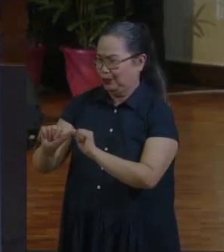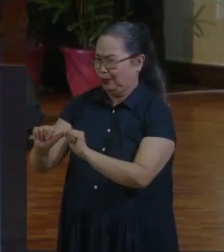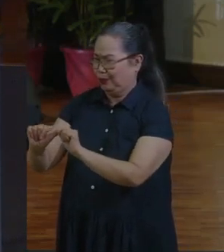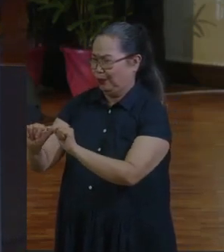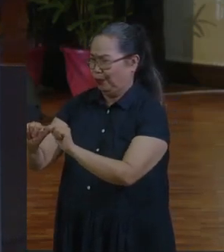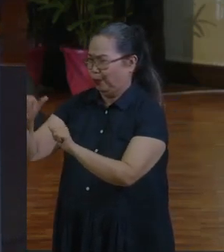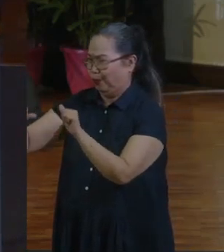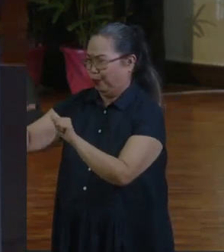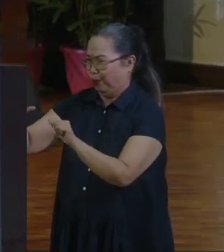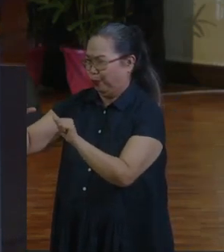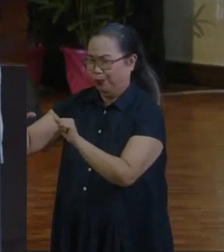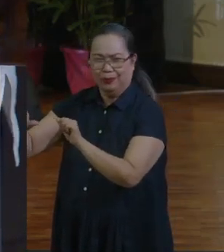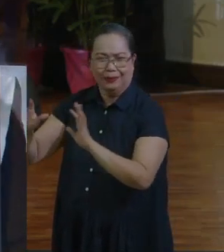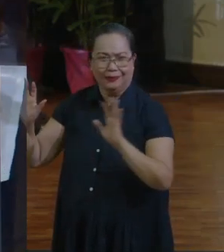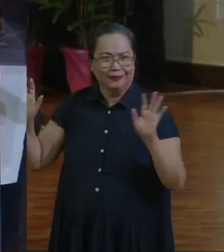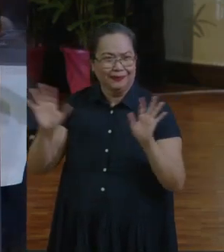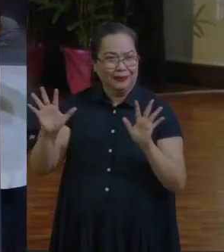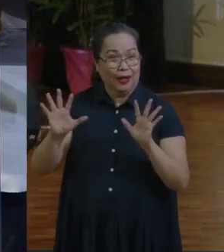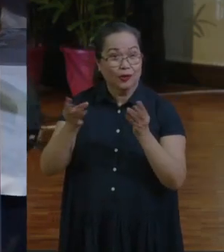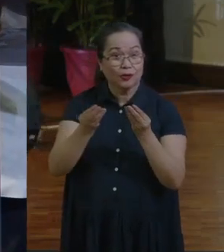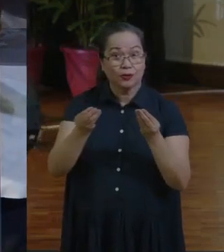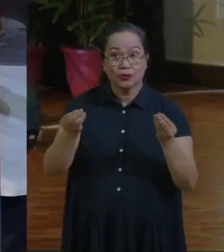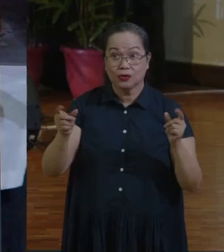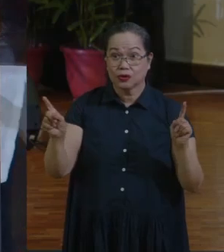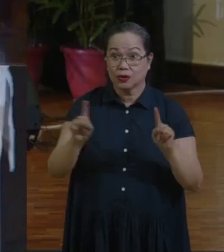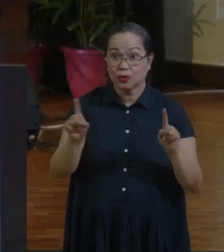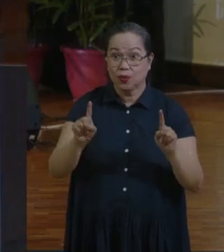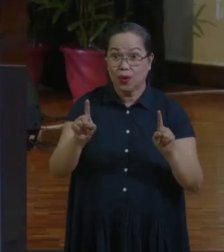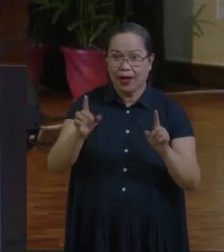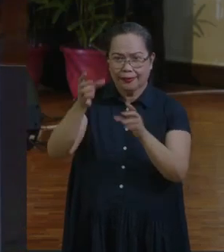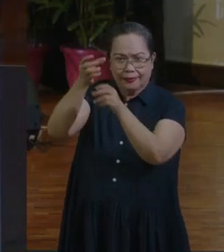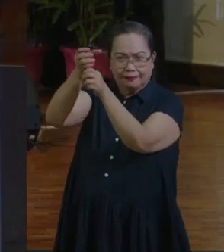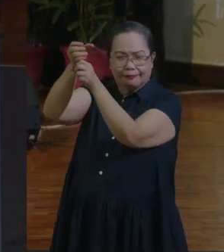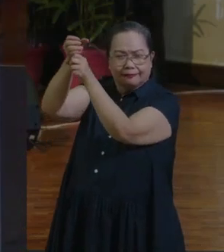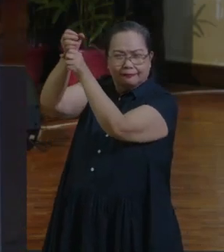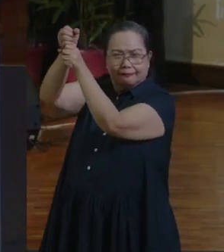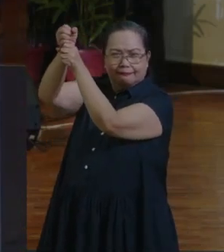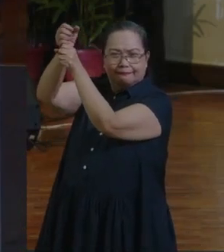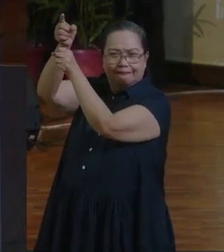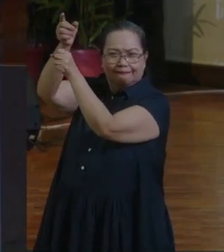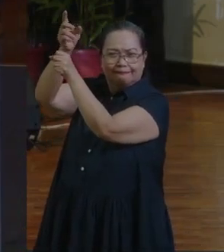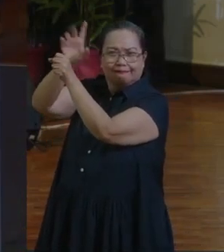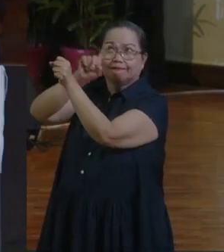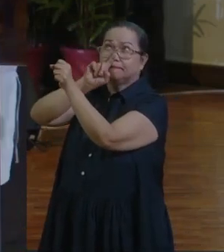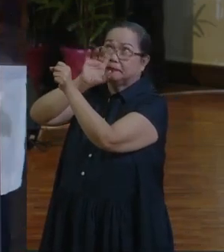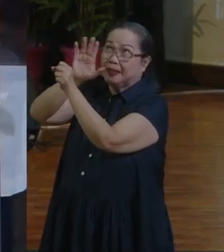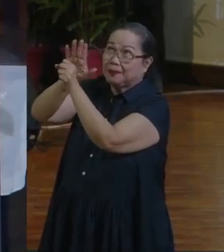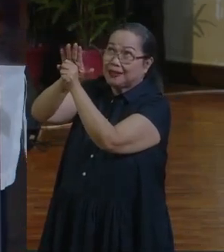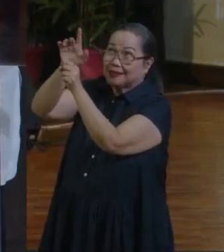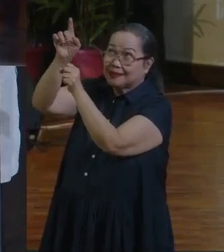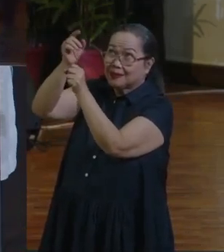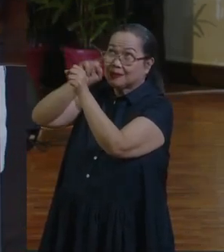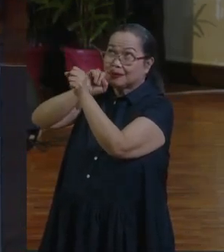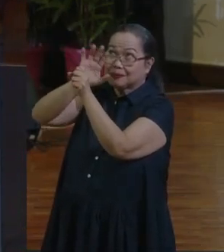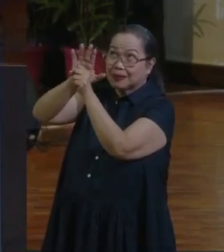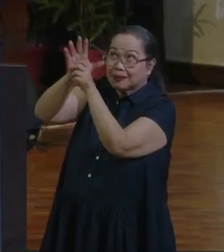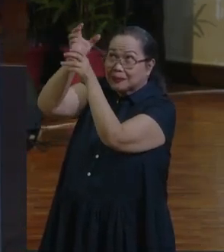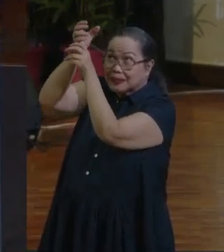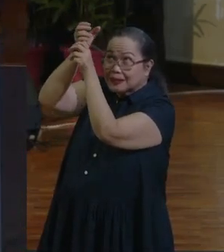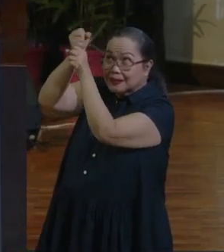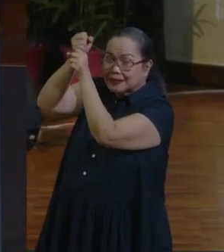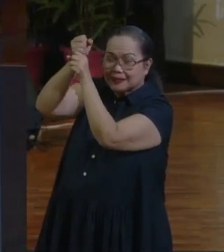pag-aalinlangan. At ang solusyon lang ay kumapit kay Jesus at sa kanyang mga pangako. Ang sabi niya sa